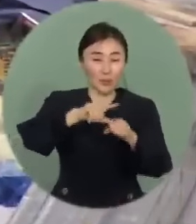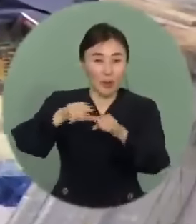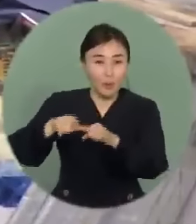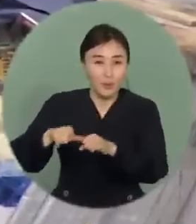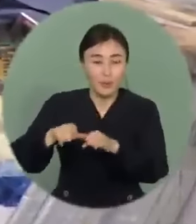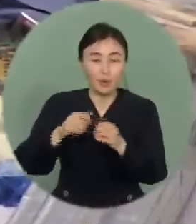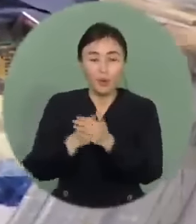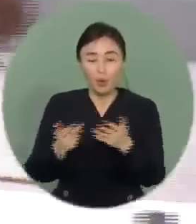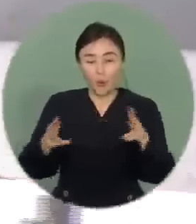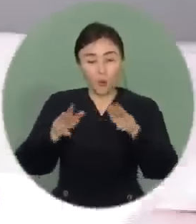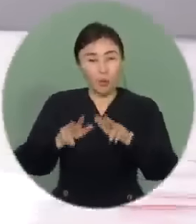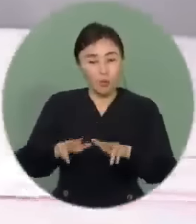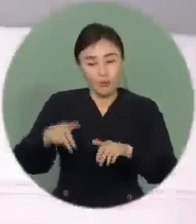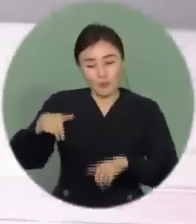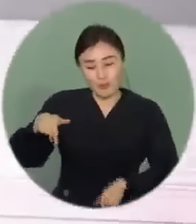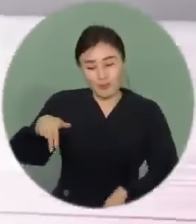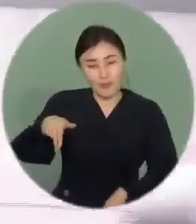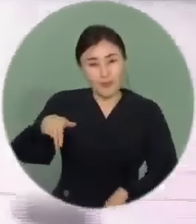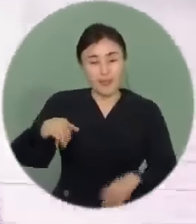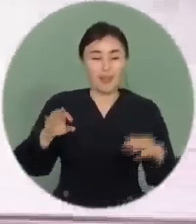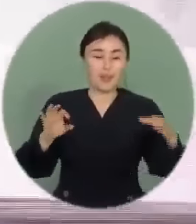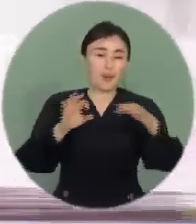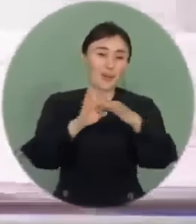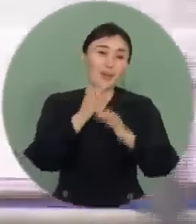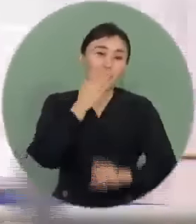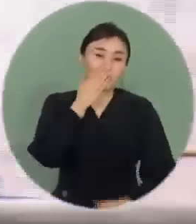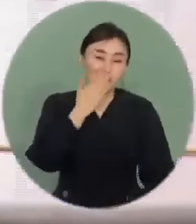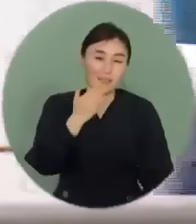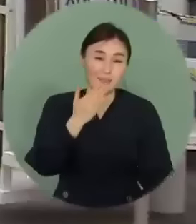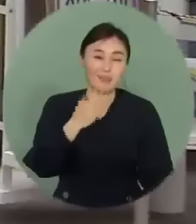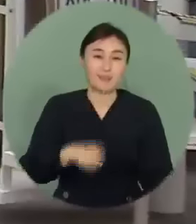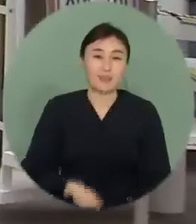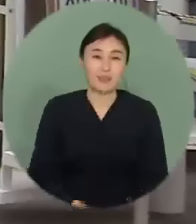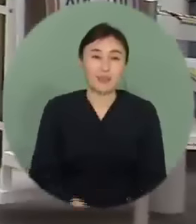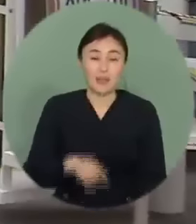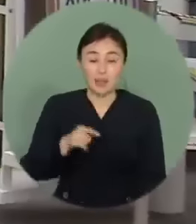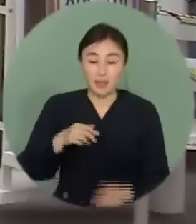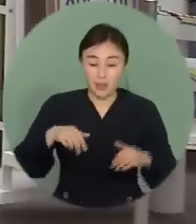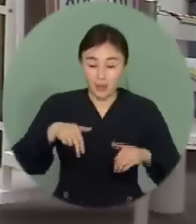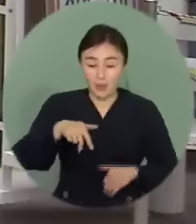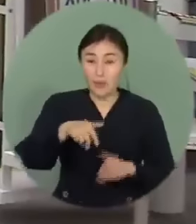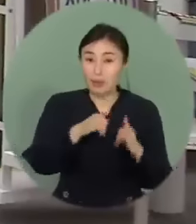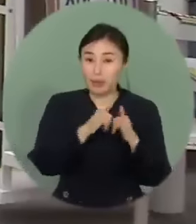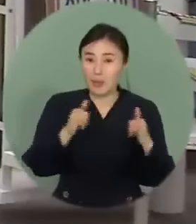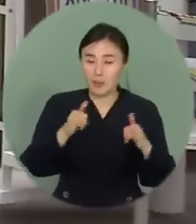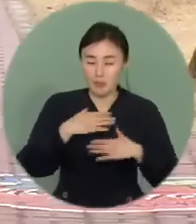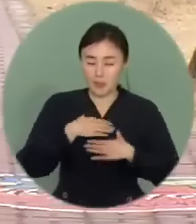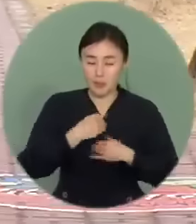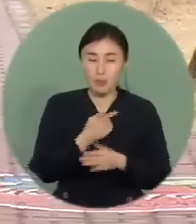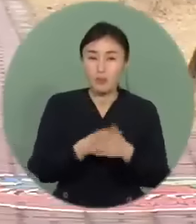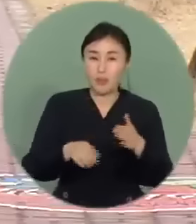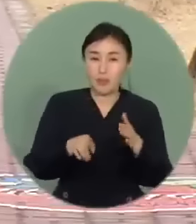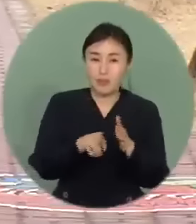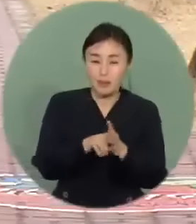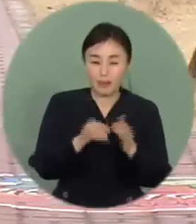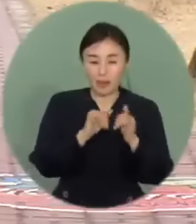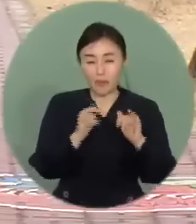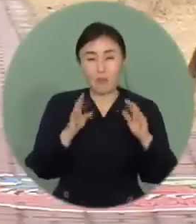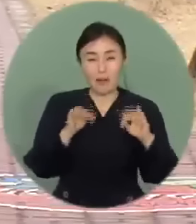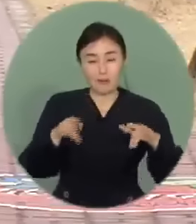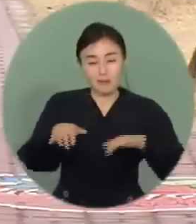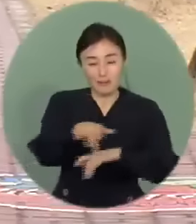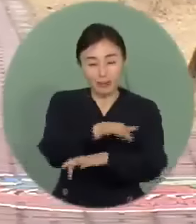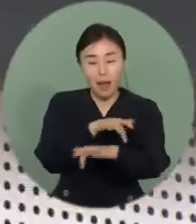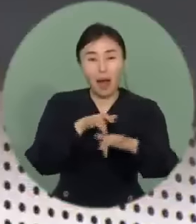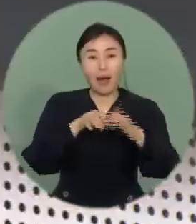푸른길 공원 산책로를 잇는 연결로 역할을 하게 됩니다 보행자들의 접근성을 인구가 어나면